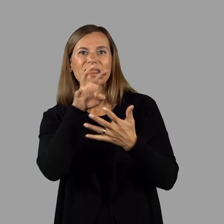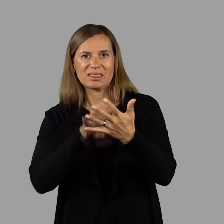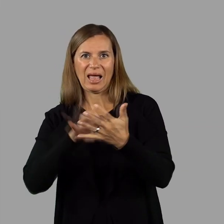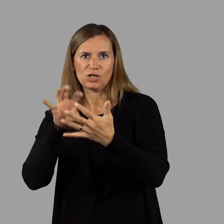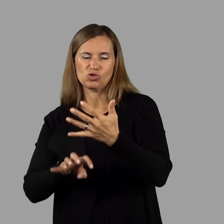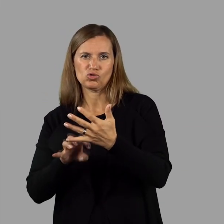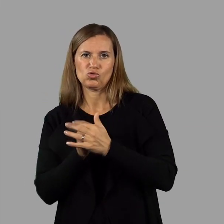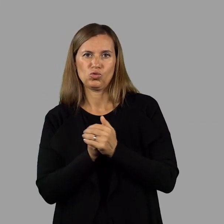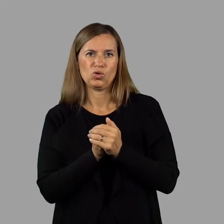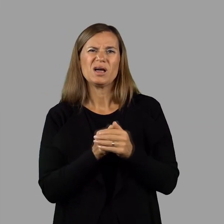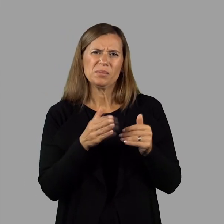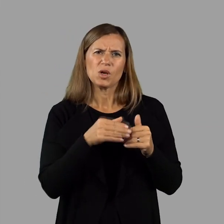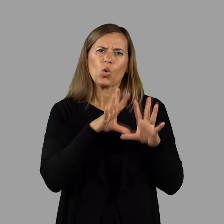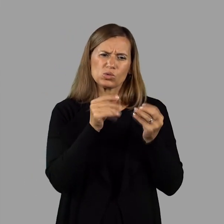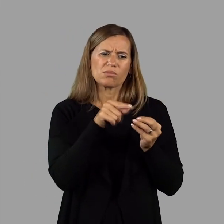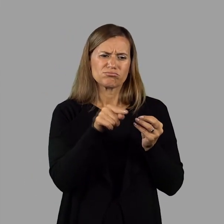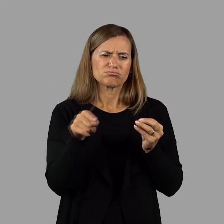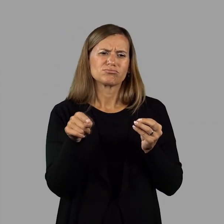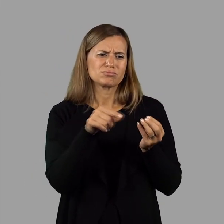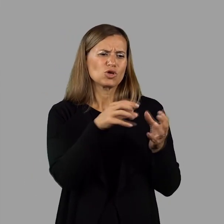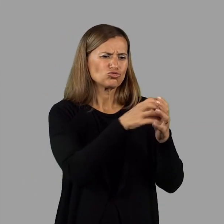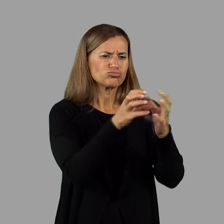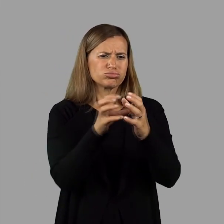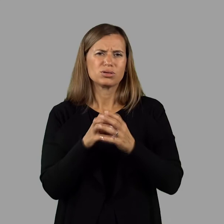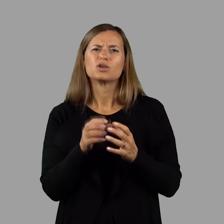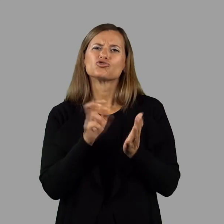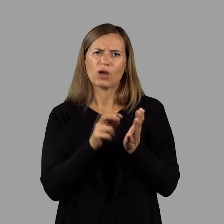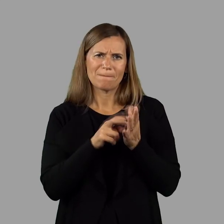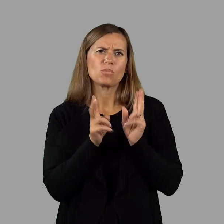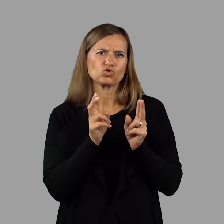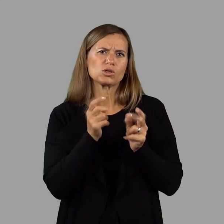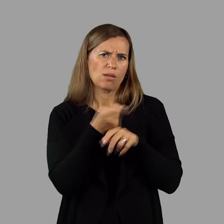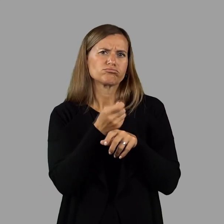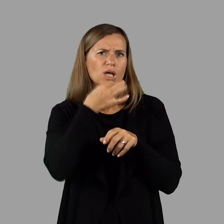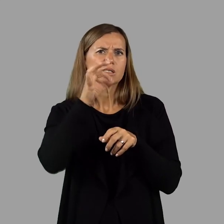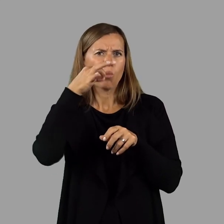Pri vseh teh modelih je še kar nekaj prostora za izboljšave in tudi kot ste